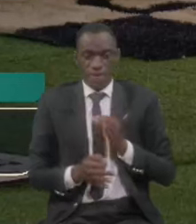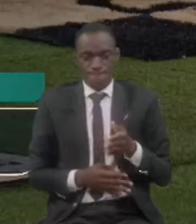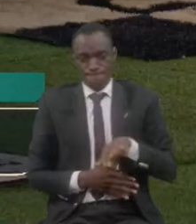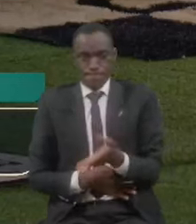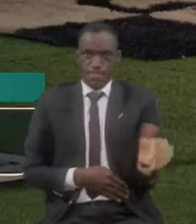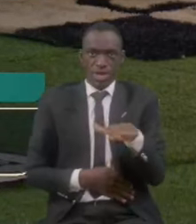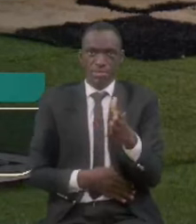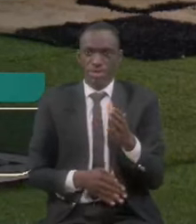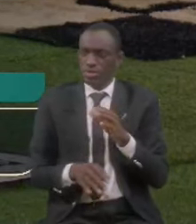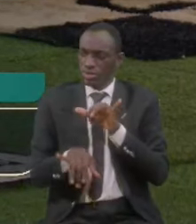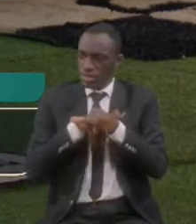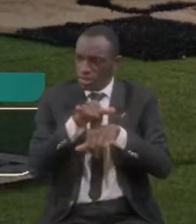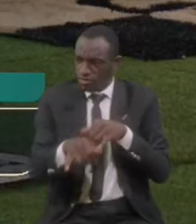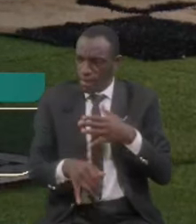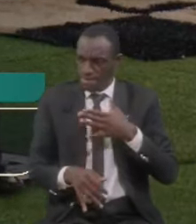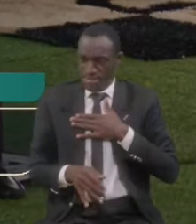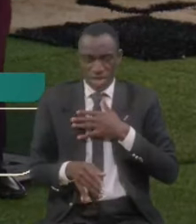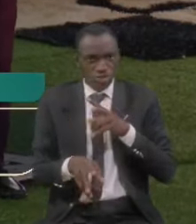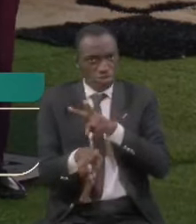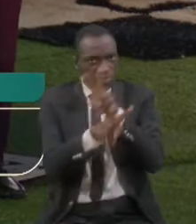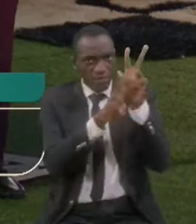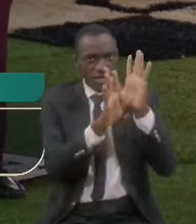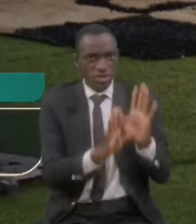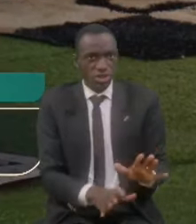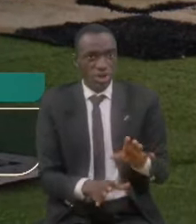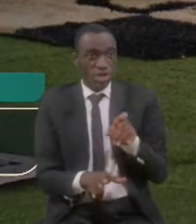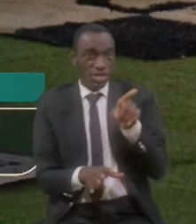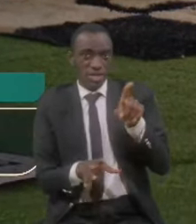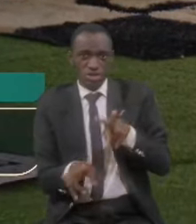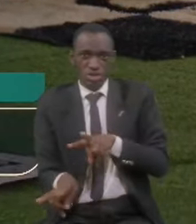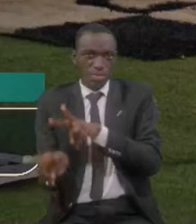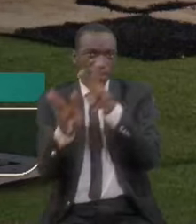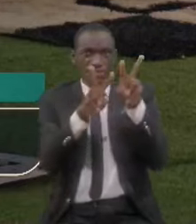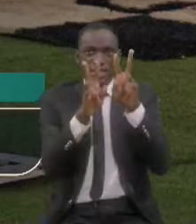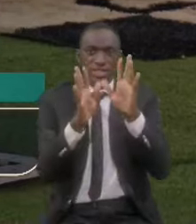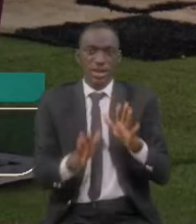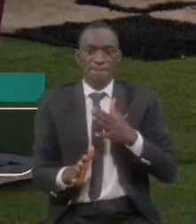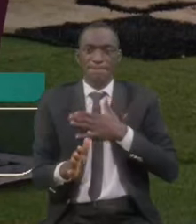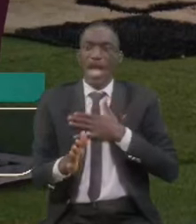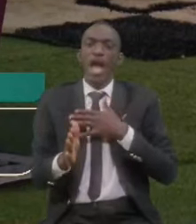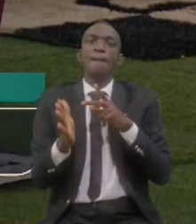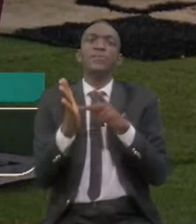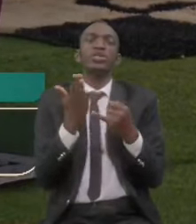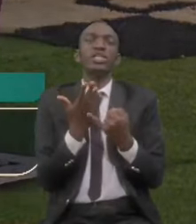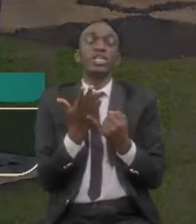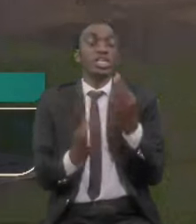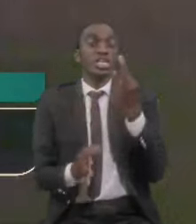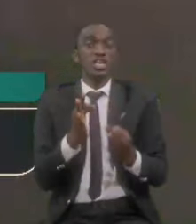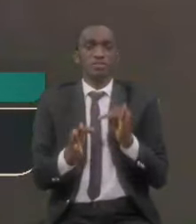je ne me trompe pas moi-même? Est-ce que je ne trompe pas mon superviseur qui supervise mon projet?